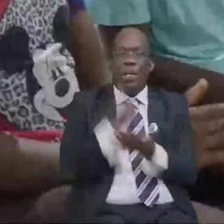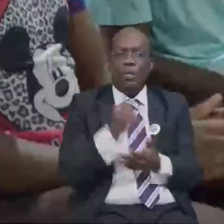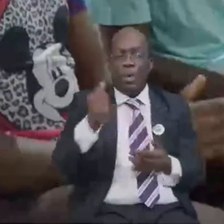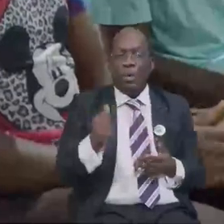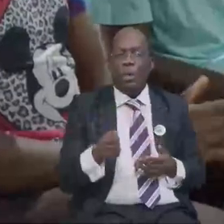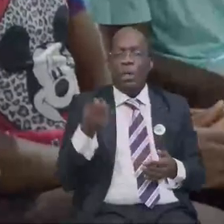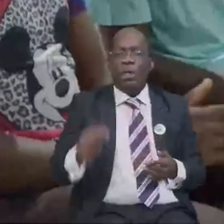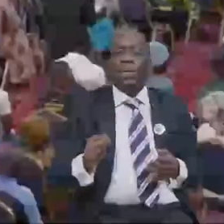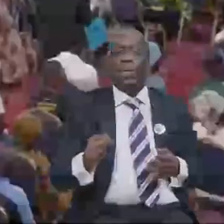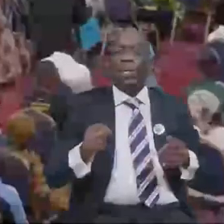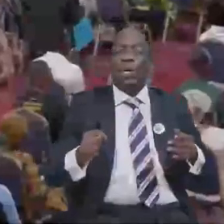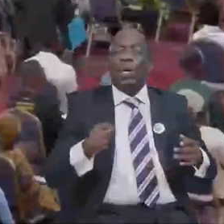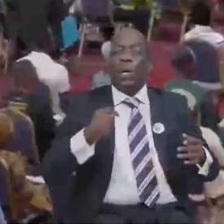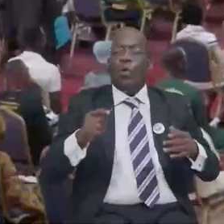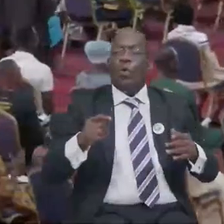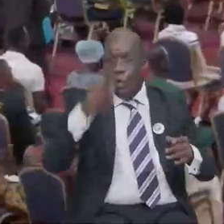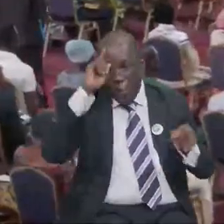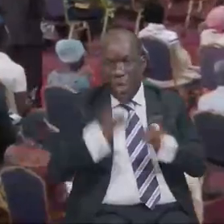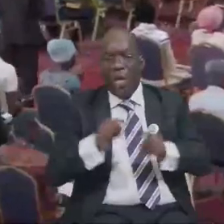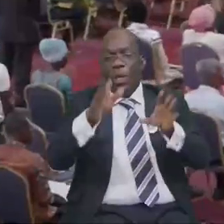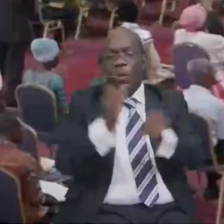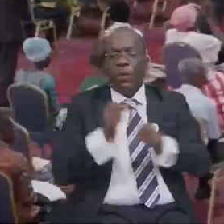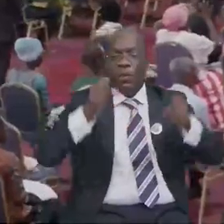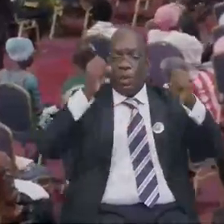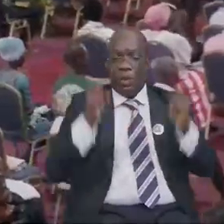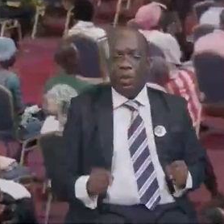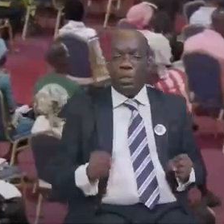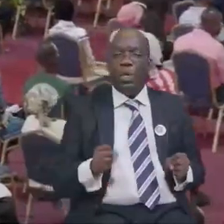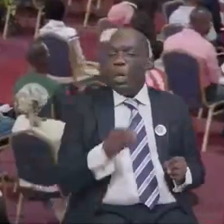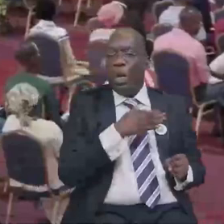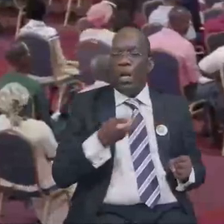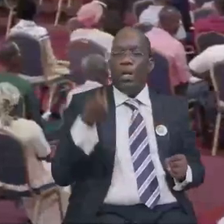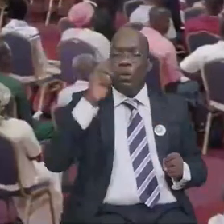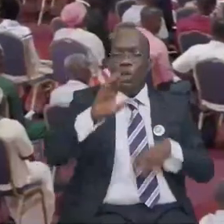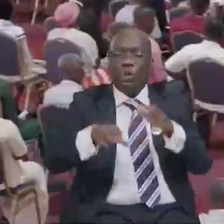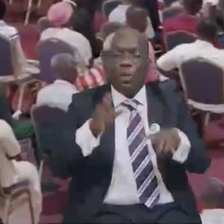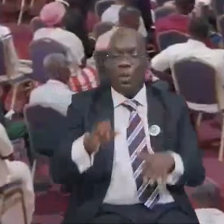Ses jointures reçues de force. Et il marchait. Si je me rappelle,